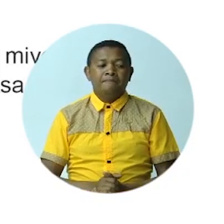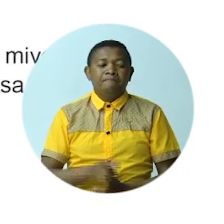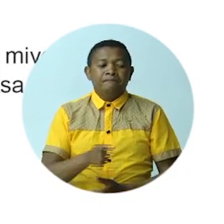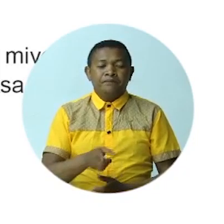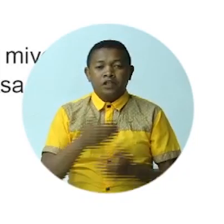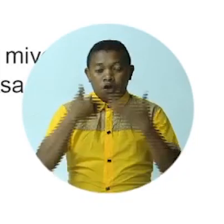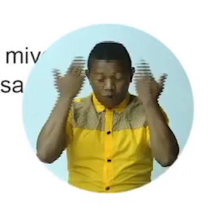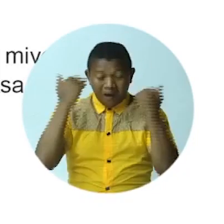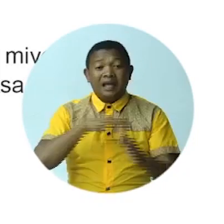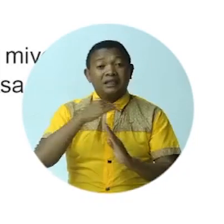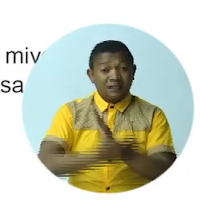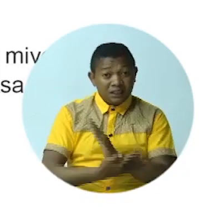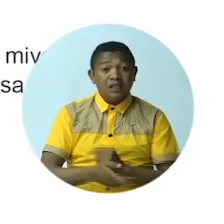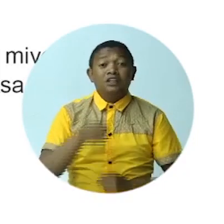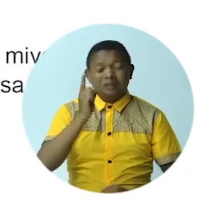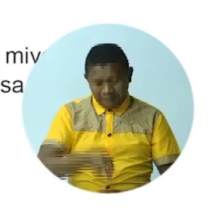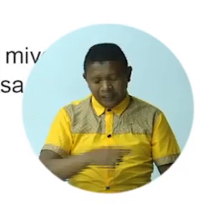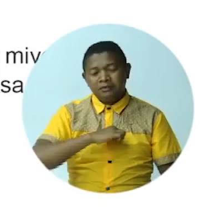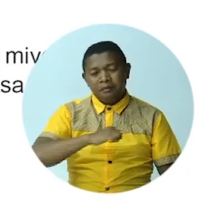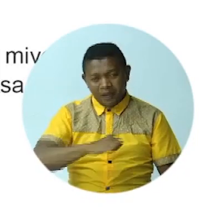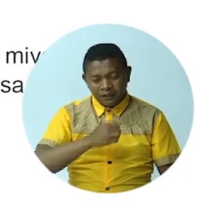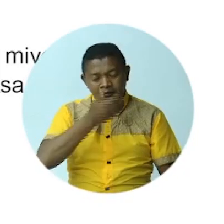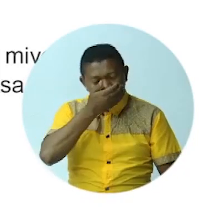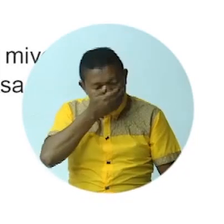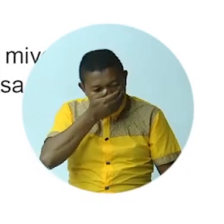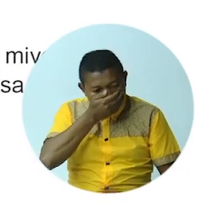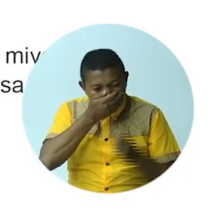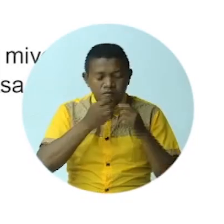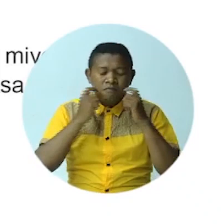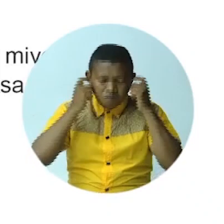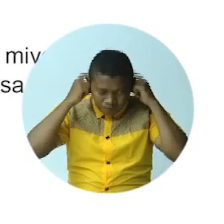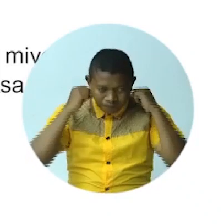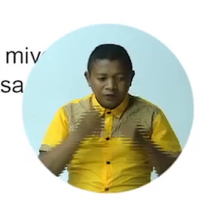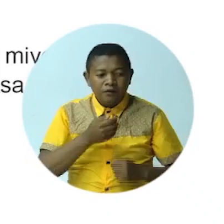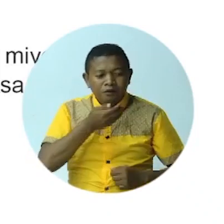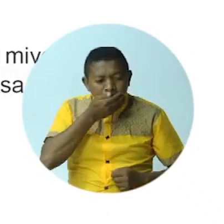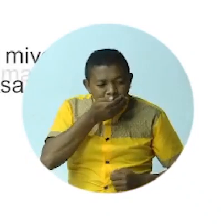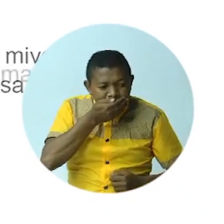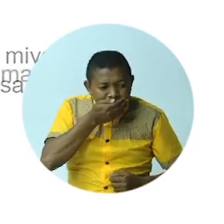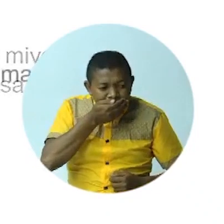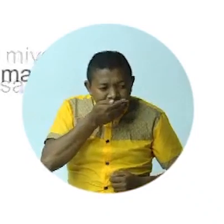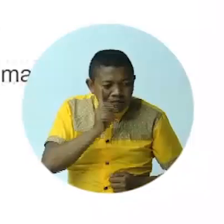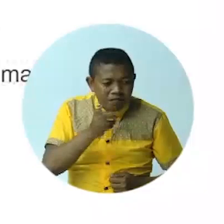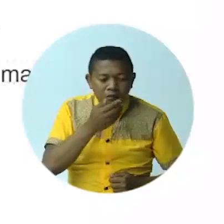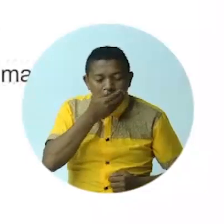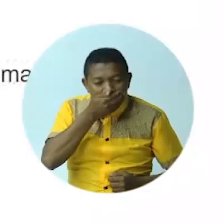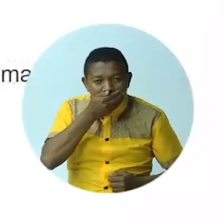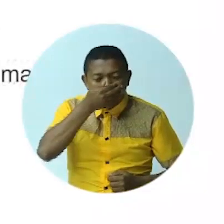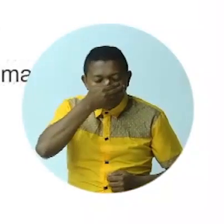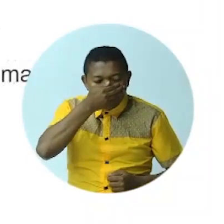olon-drehetra izay mbola isiny sy mbola misy a anzany valana aretina